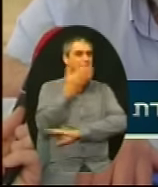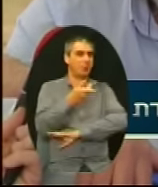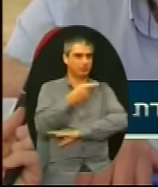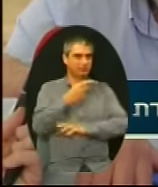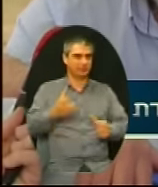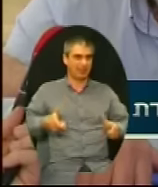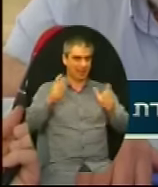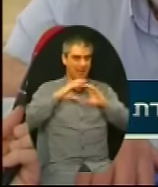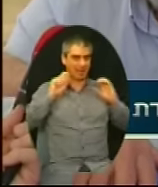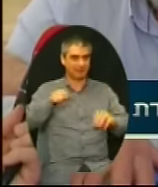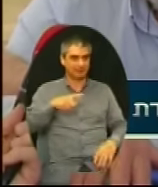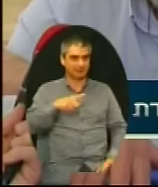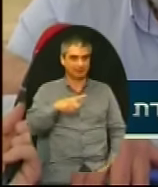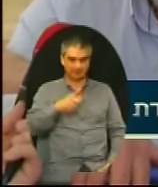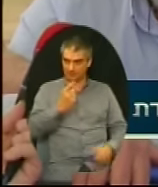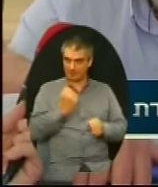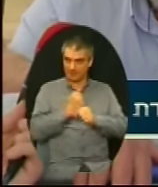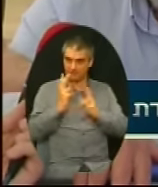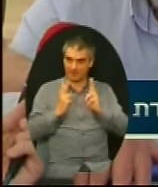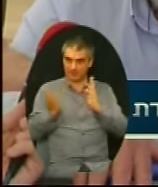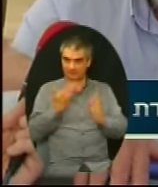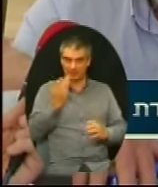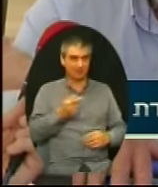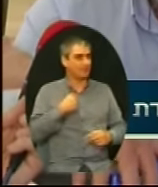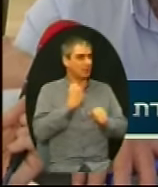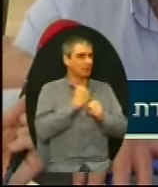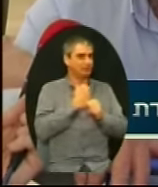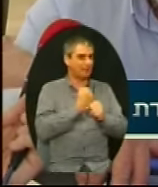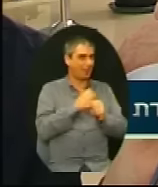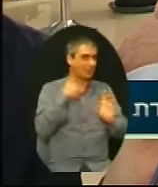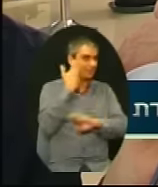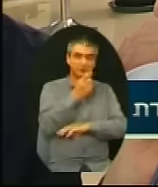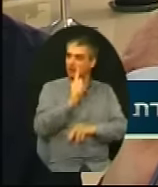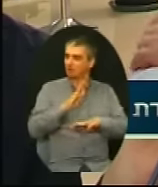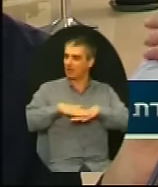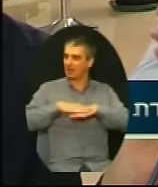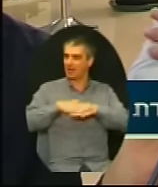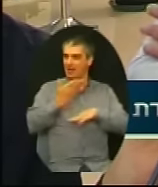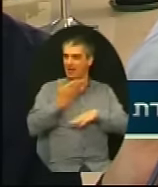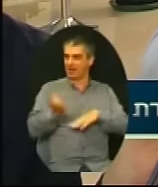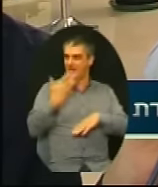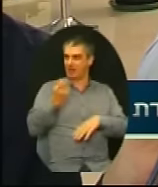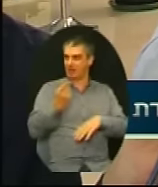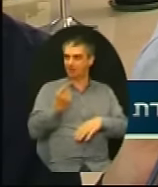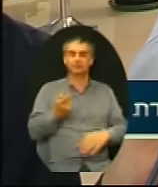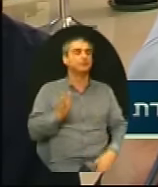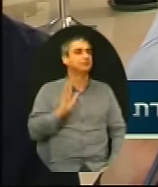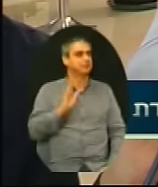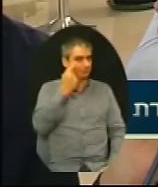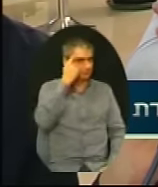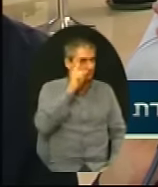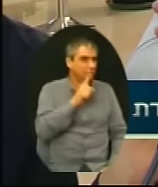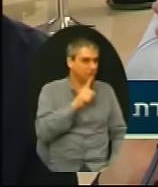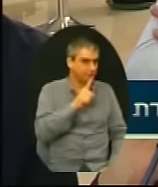מחוץ למשכן? חשבתי, אם את שואלת, אם אני עושה פעילות מחוץ לריבה. לא, יש לך קריירה. מקבילה. קודם כל,